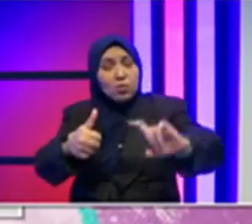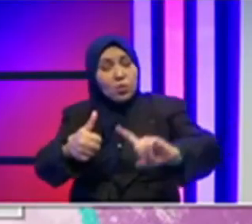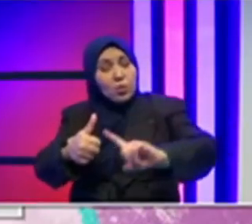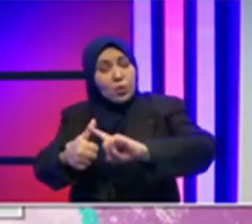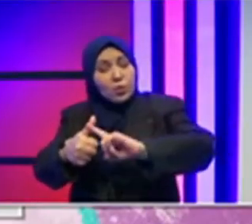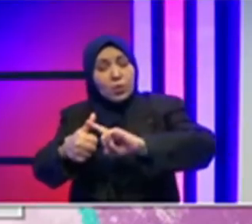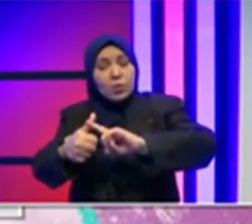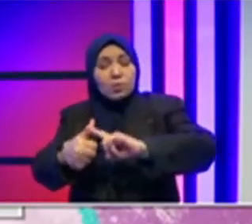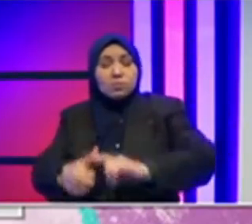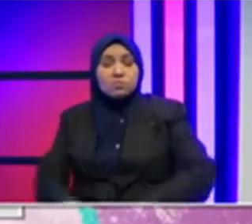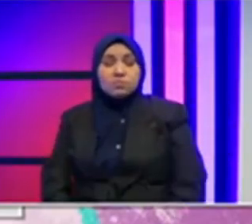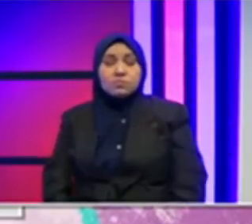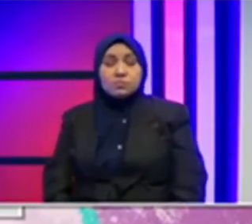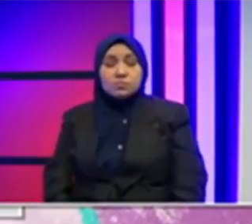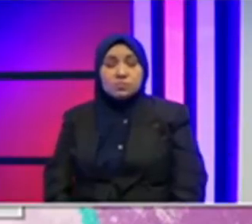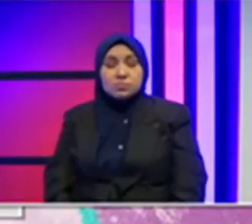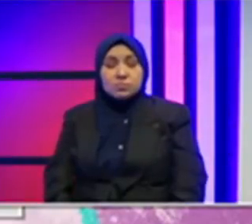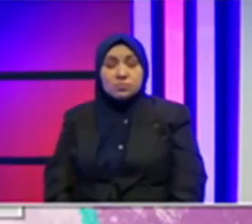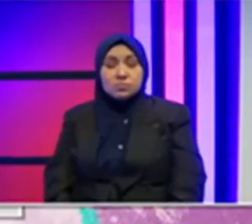يغيظ